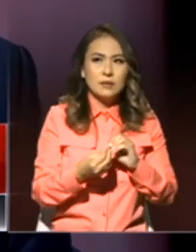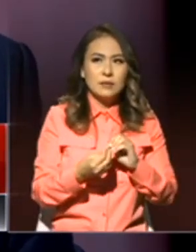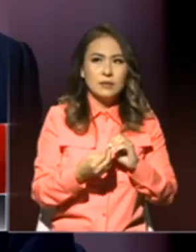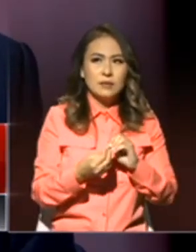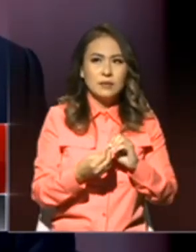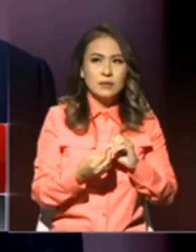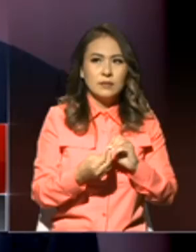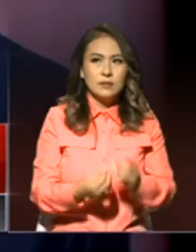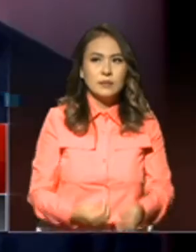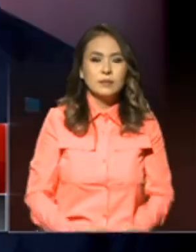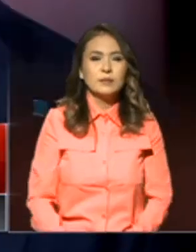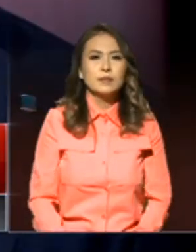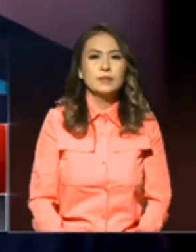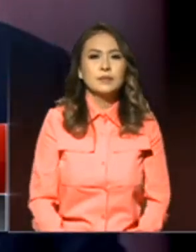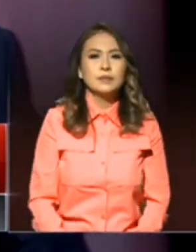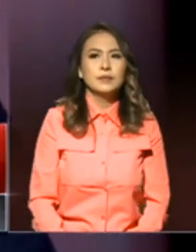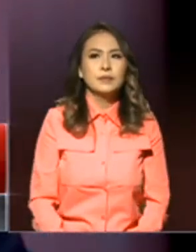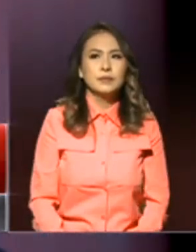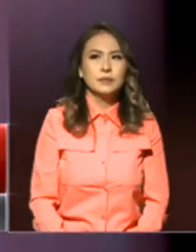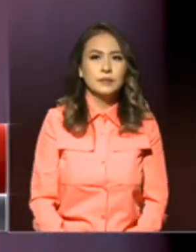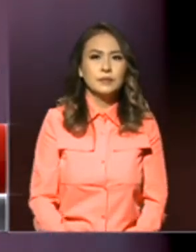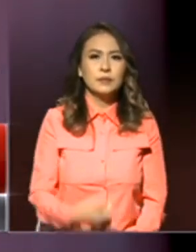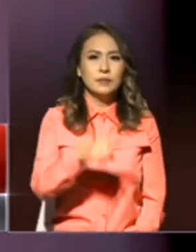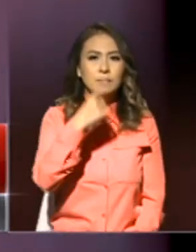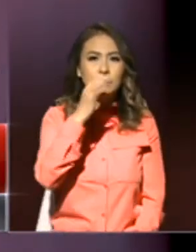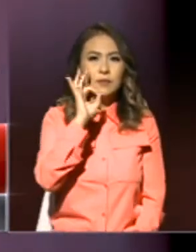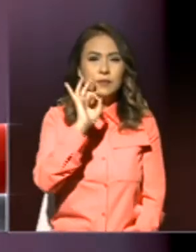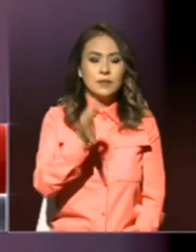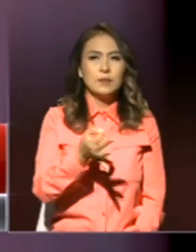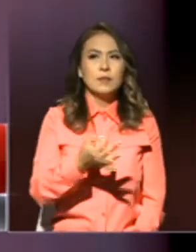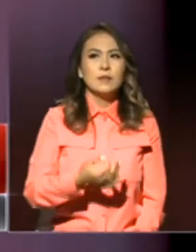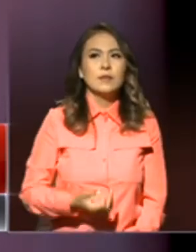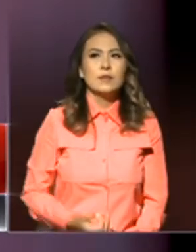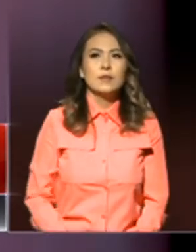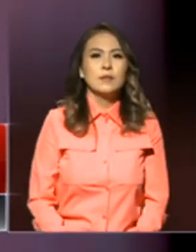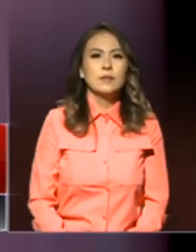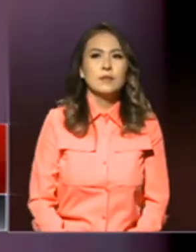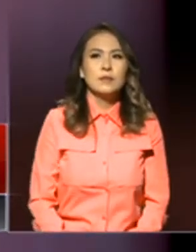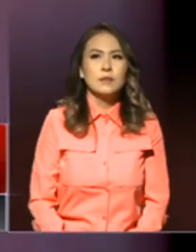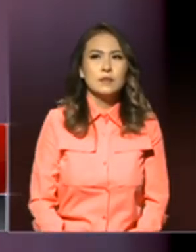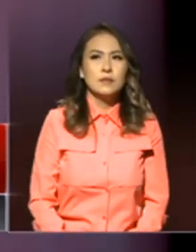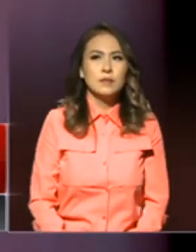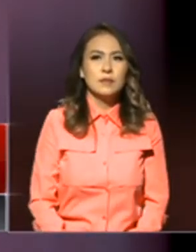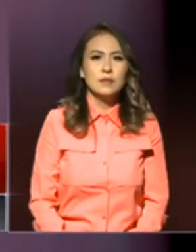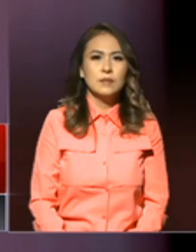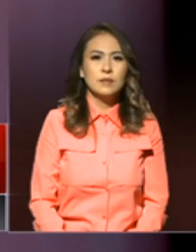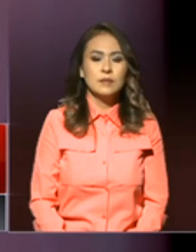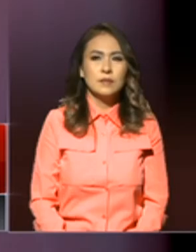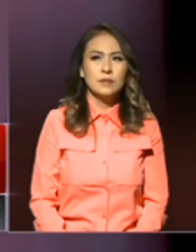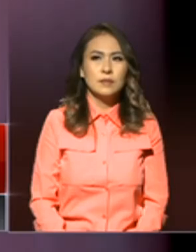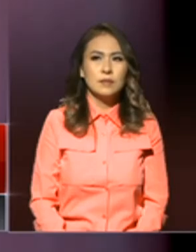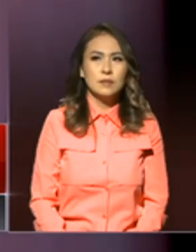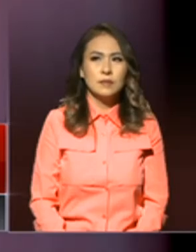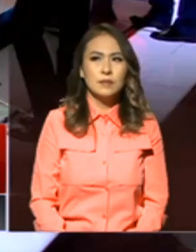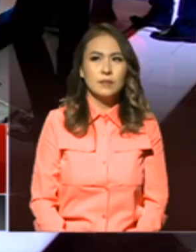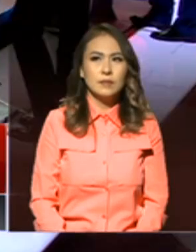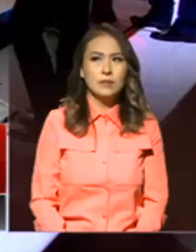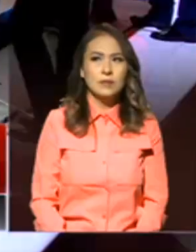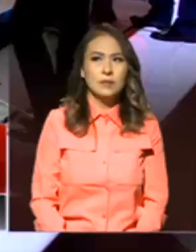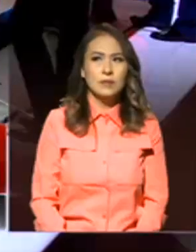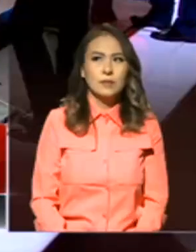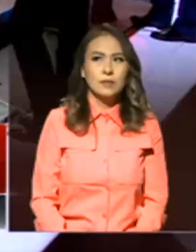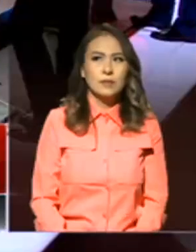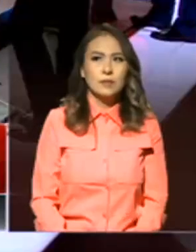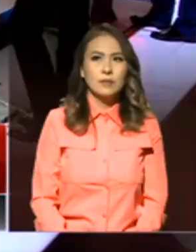тұр. Дұрыс. Мемлекеттік деңгейде қаралатын болмайды деп тұрсыз ғой. 5% қамтиды.